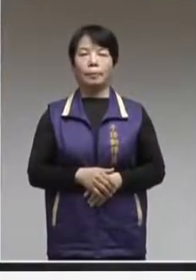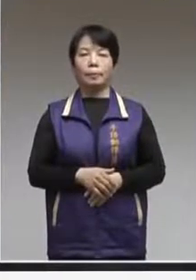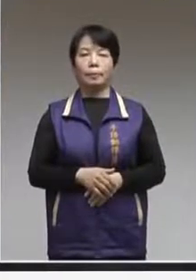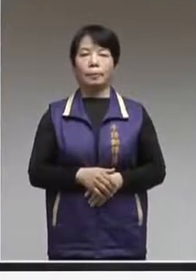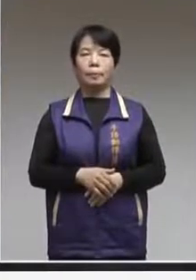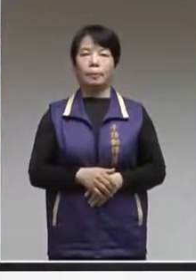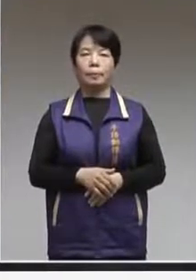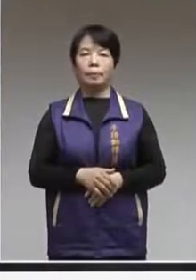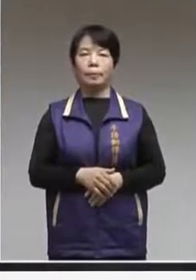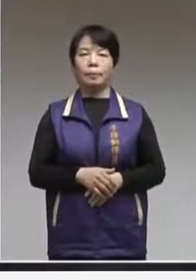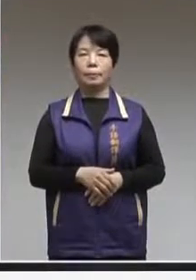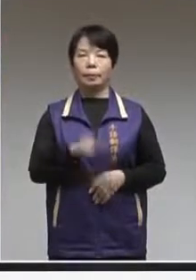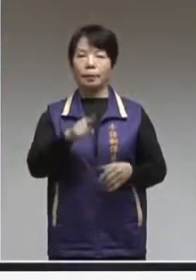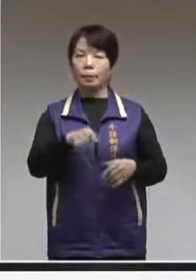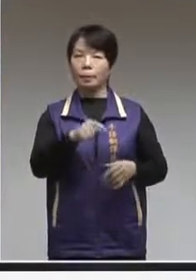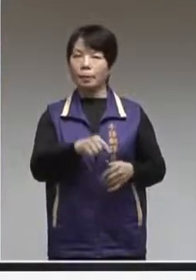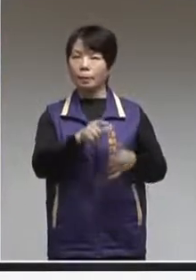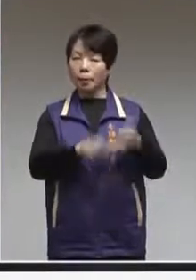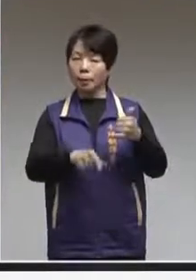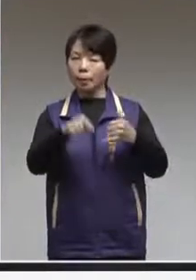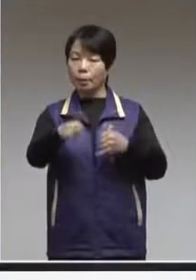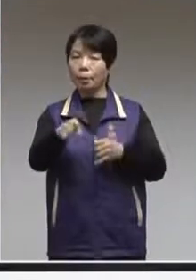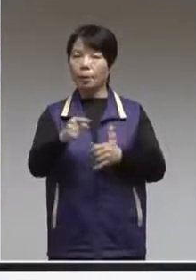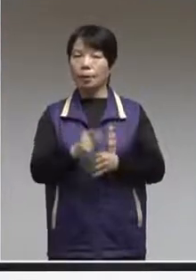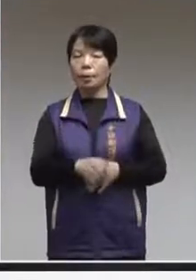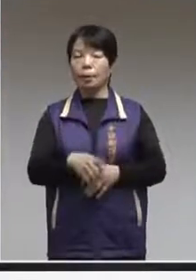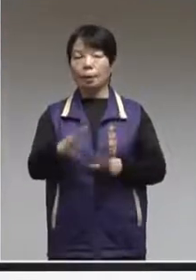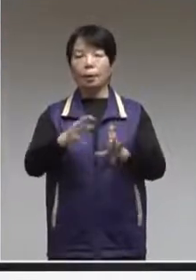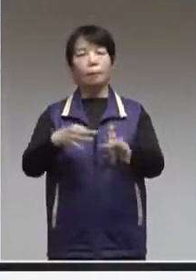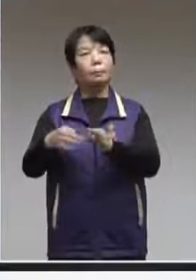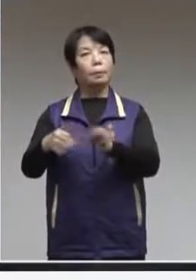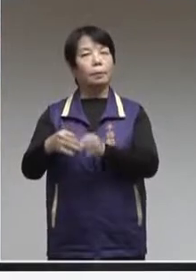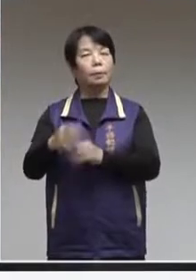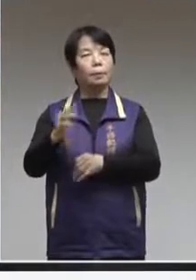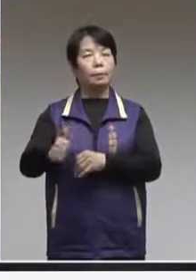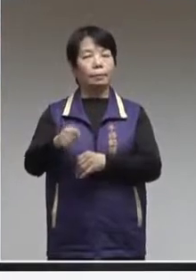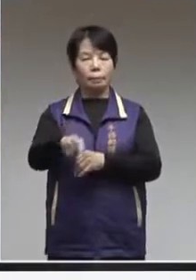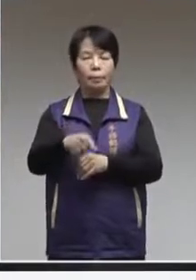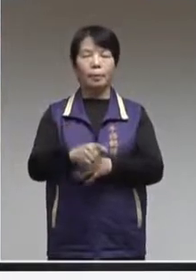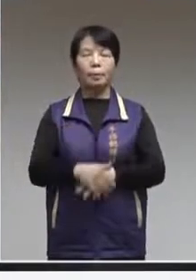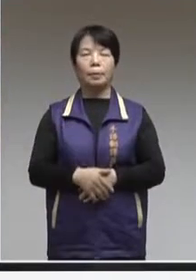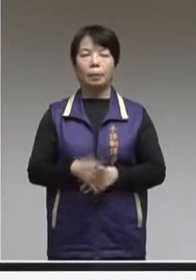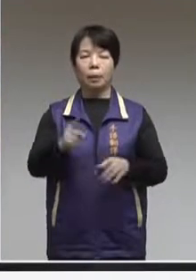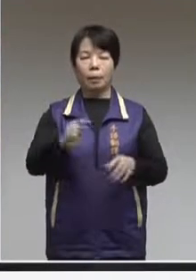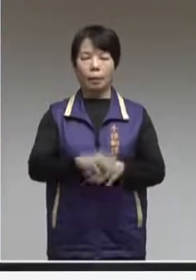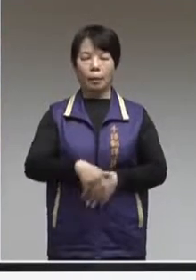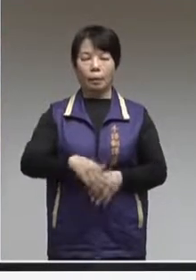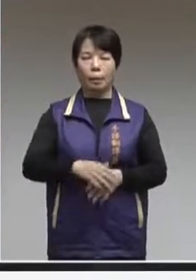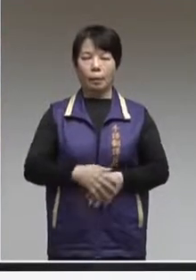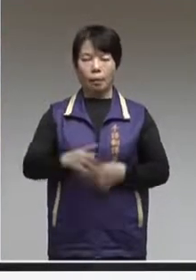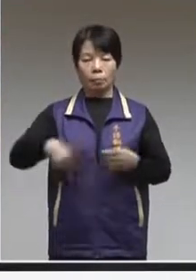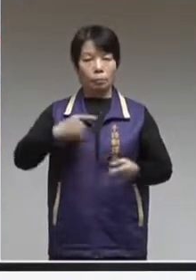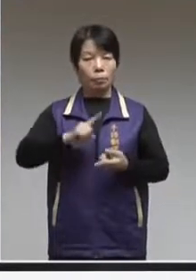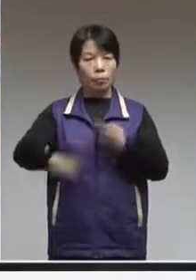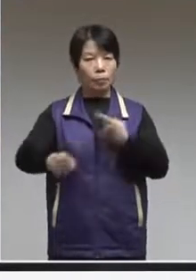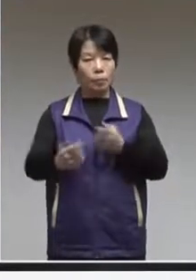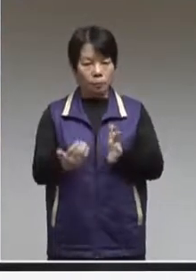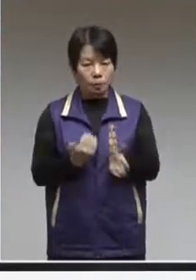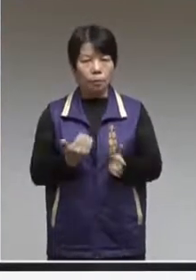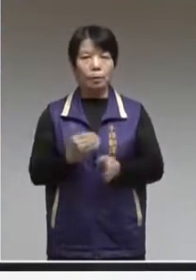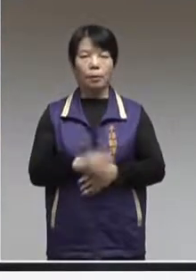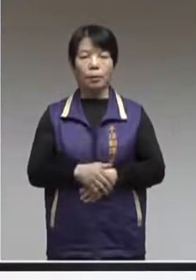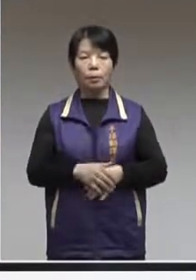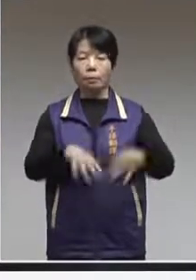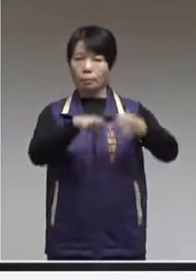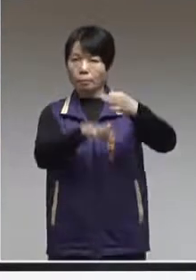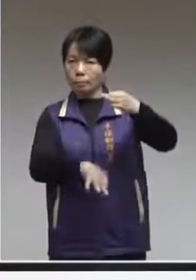这个船舶零件供应商这一位个案，那他在发病前在我们可框